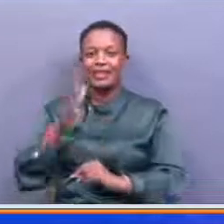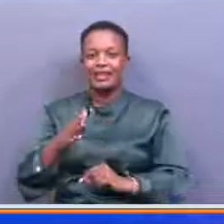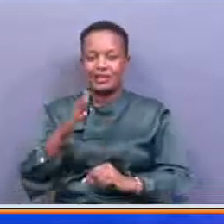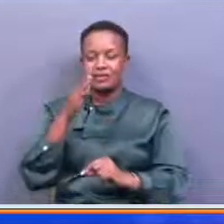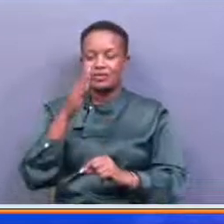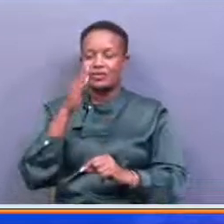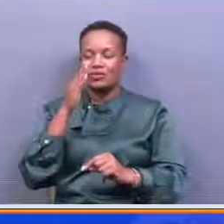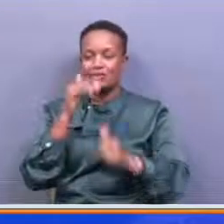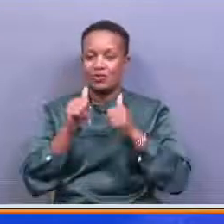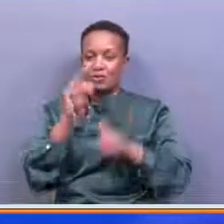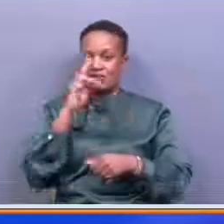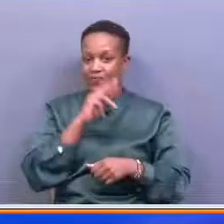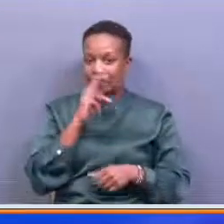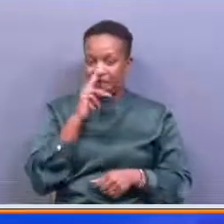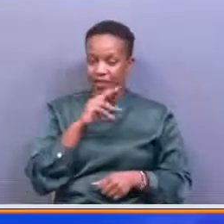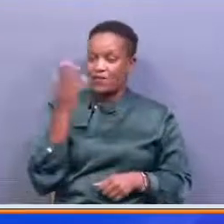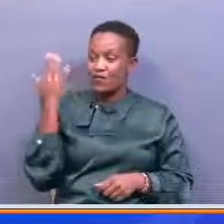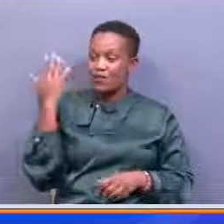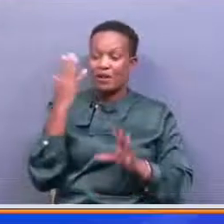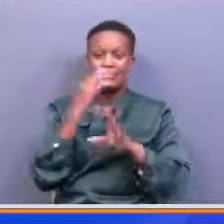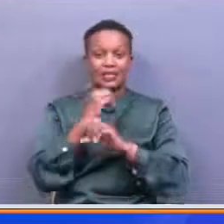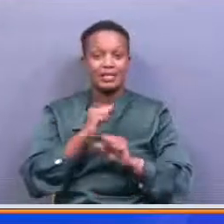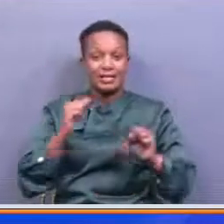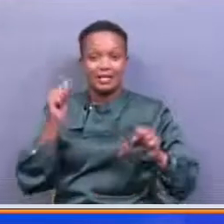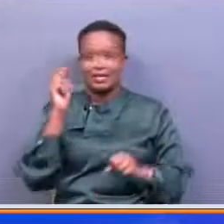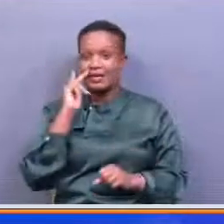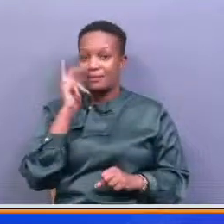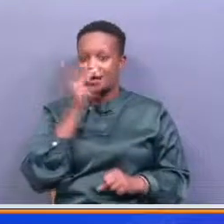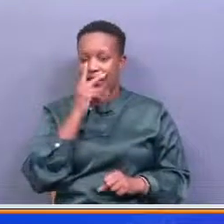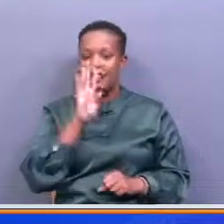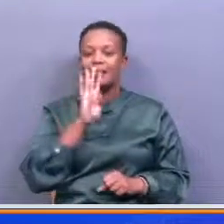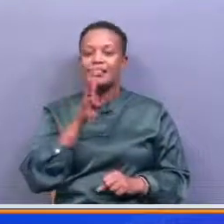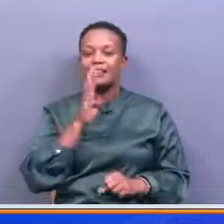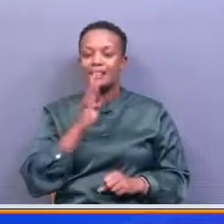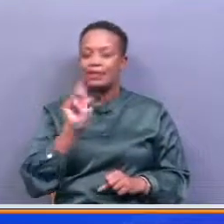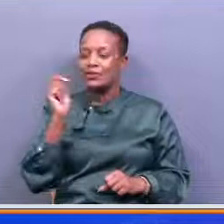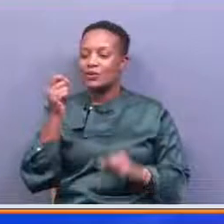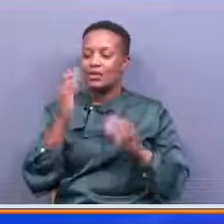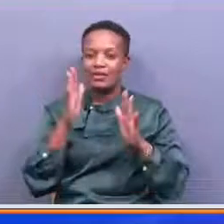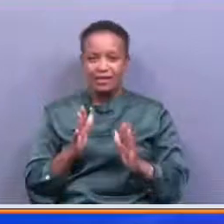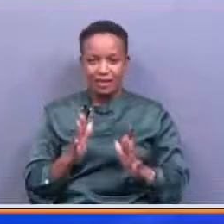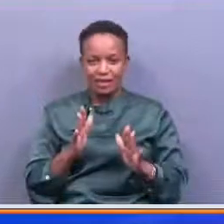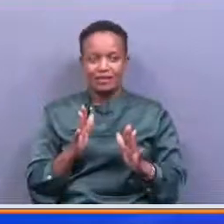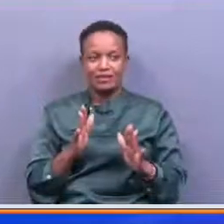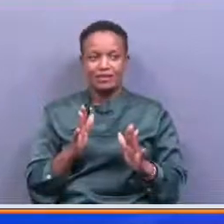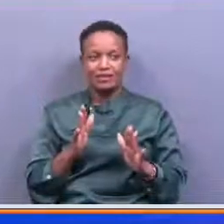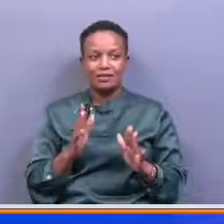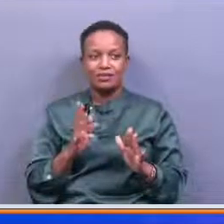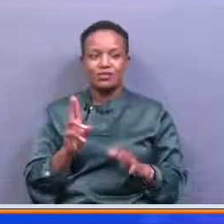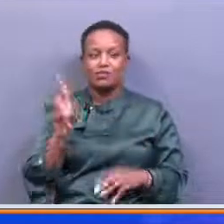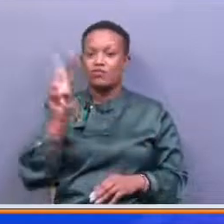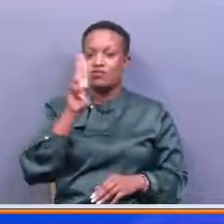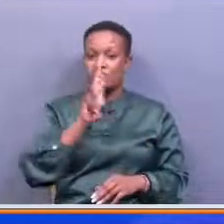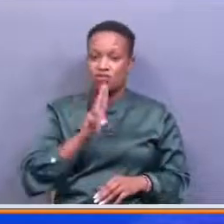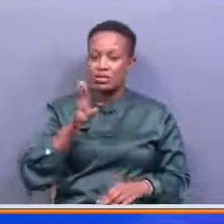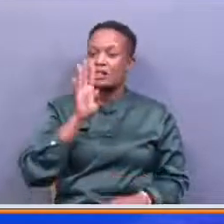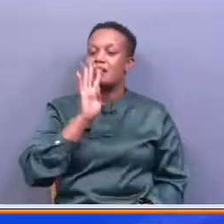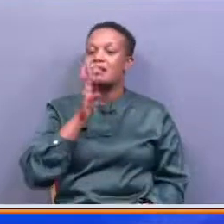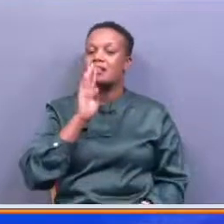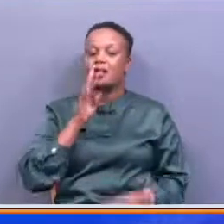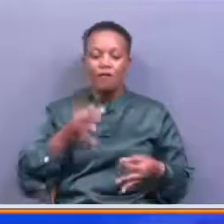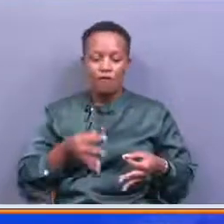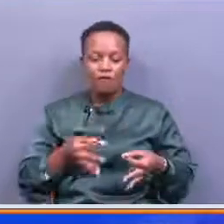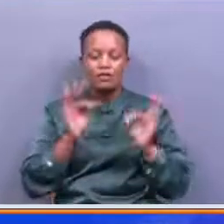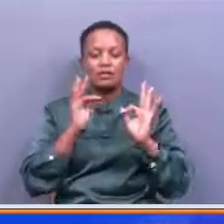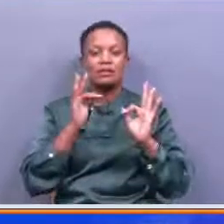Ucheshi. Rais huyo wa zamani Kibaki akiwahutubia wananchi kwa wakati mwingine alikosa kutumia mfumo rasmi wa kuwasilisha hotuba yake na